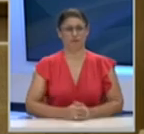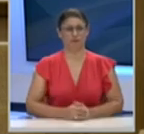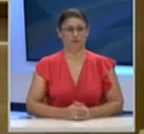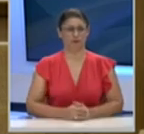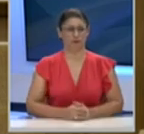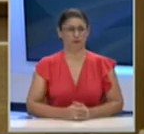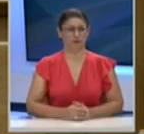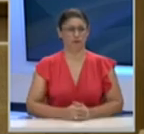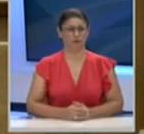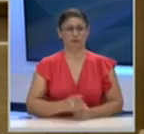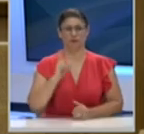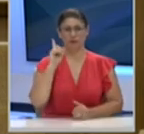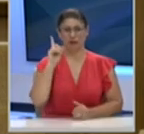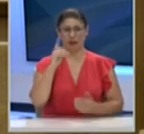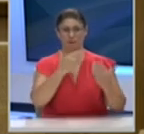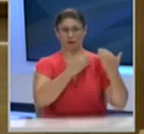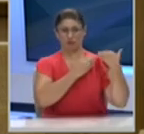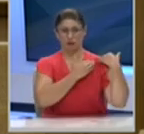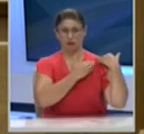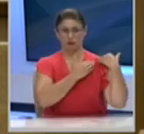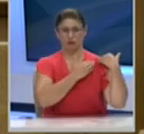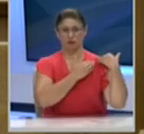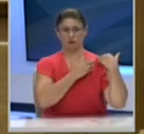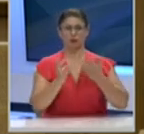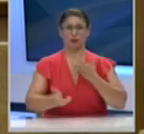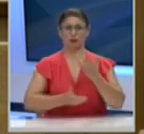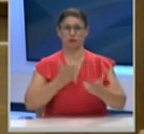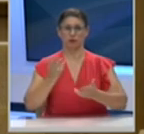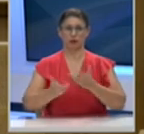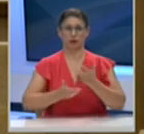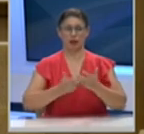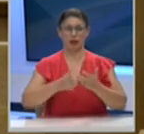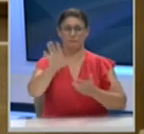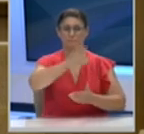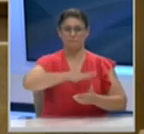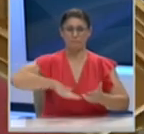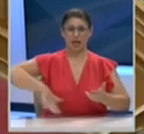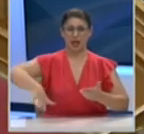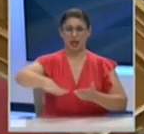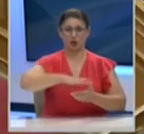ένας υπεύθυνος για την πυρκαγιά στην Εύβοια,